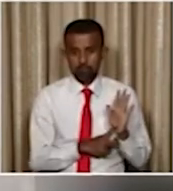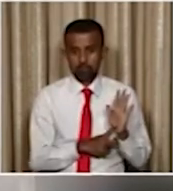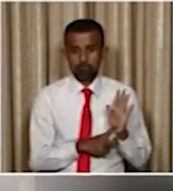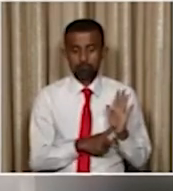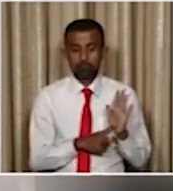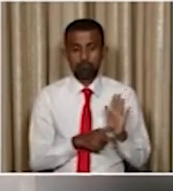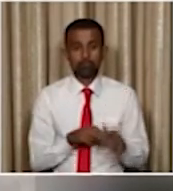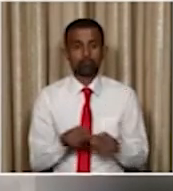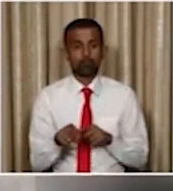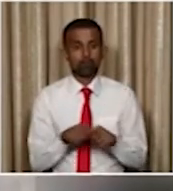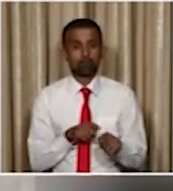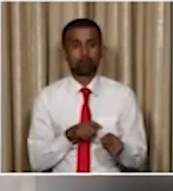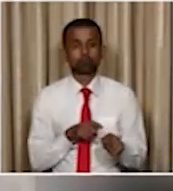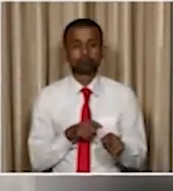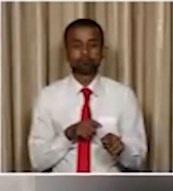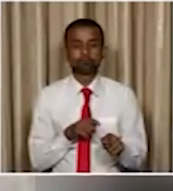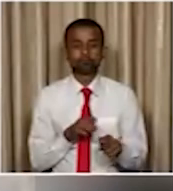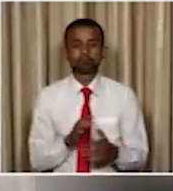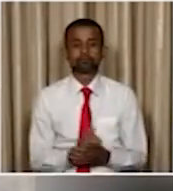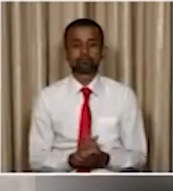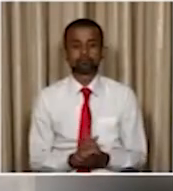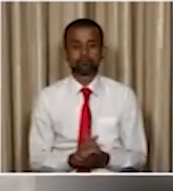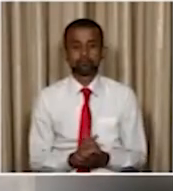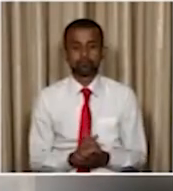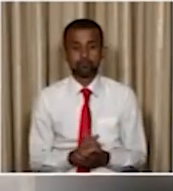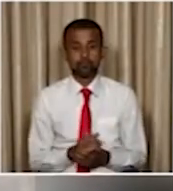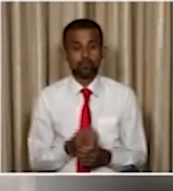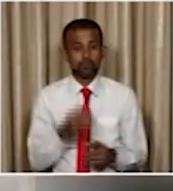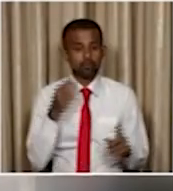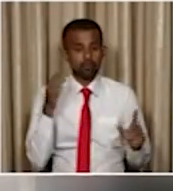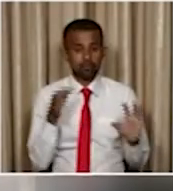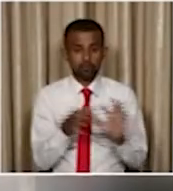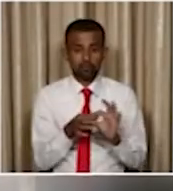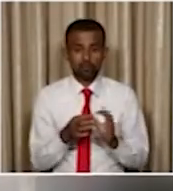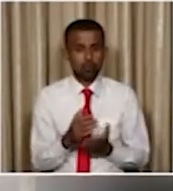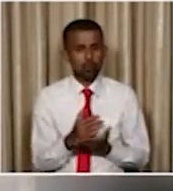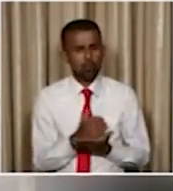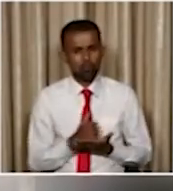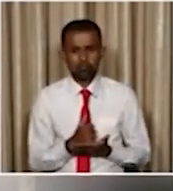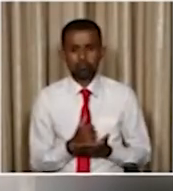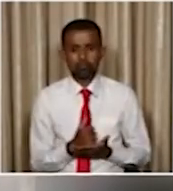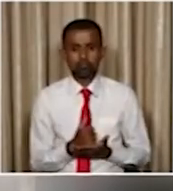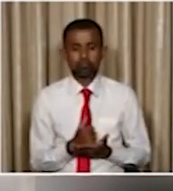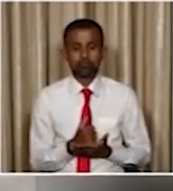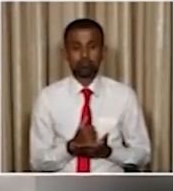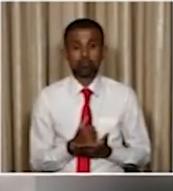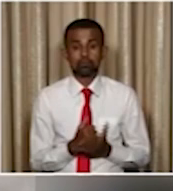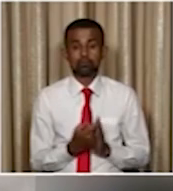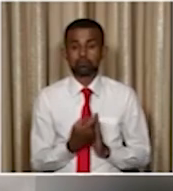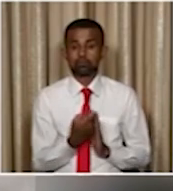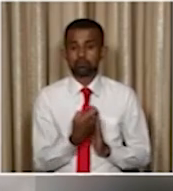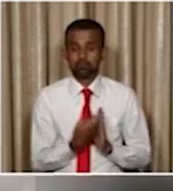ආරක්ෂා කිරීමටද අභියෝගයක් එල්ල කරන ගැටලු සහගත තීරණයක්. පනත් කෙටුම්පත් ගැන ශ්‍රේෂ්ඨාධිකරණයට පාර්ලිමේන්තුව පාලනය